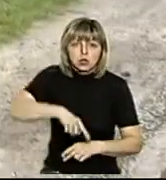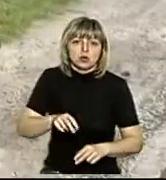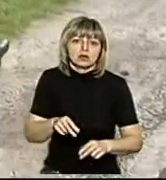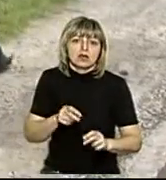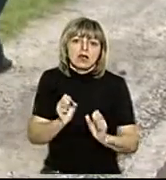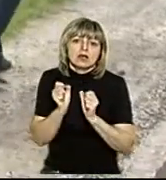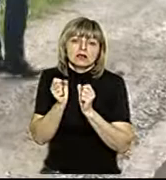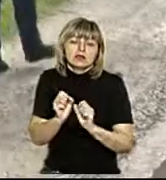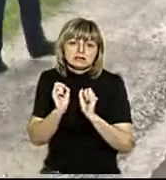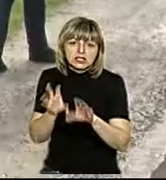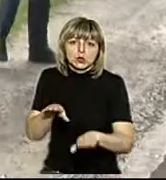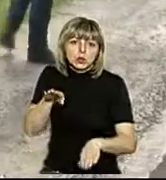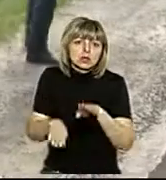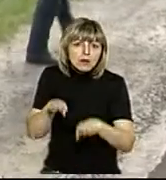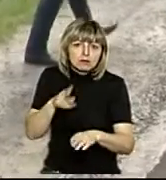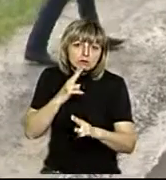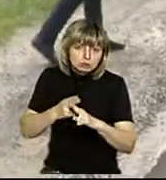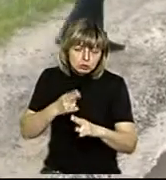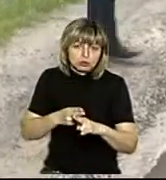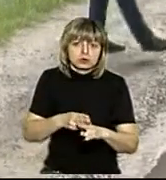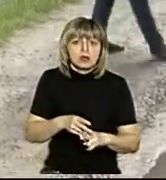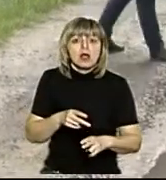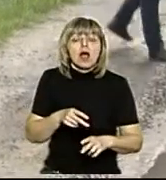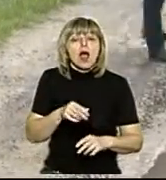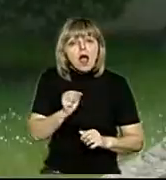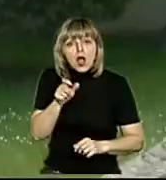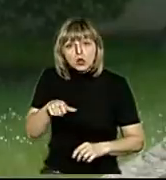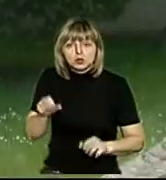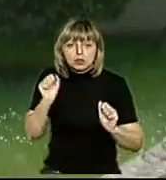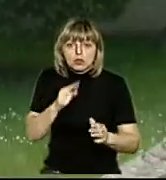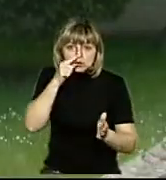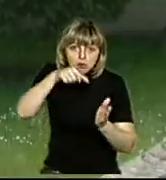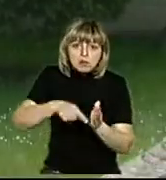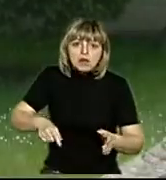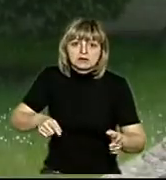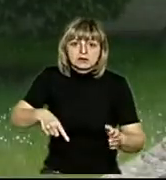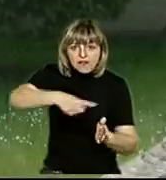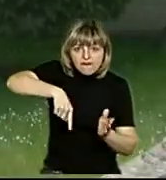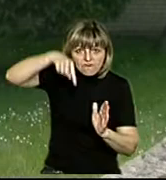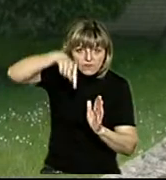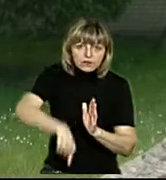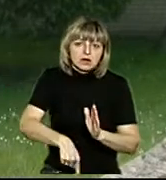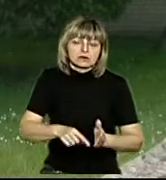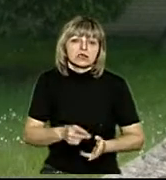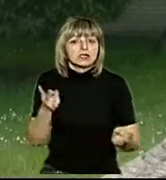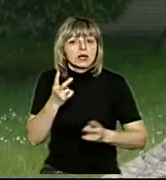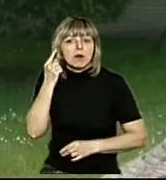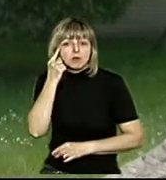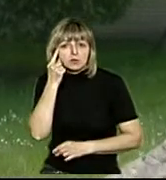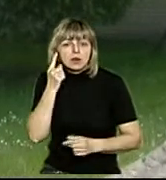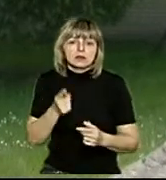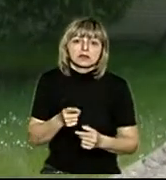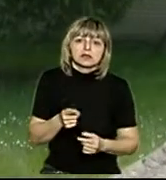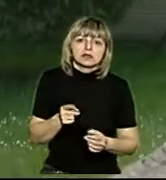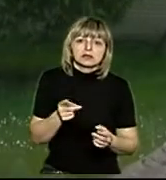їх на металобрух. Мешканців міста наражають на небезпеку провалитися у яму. Як би воно мало бути? Це підприємство мало би подбати чи